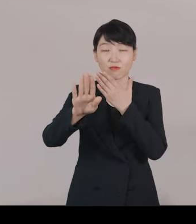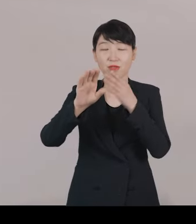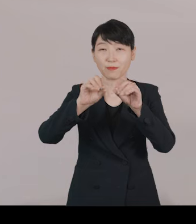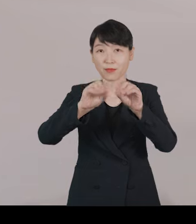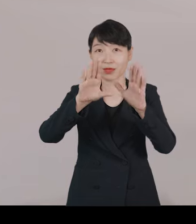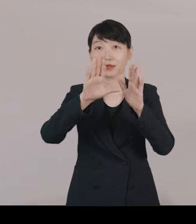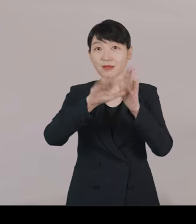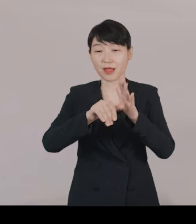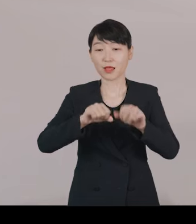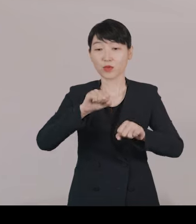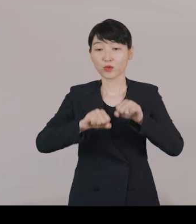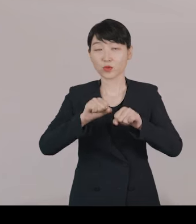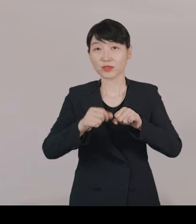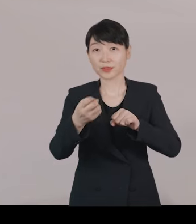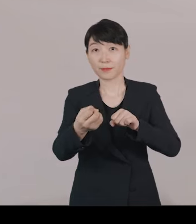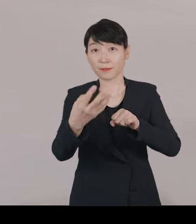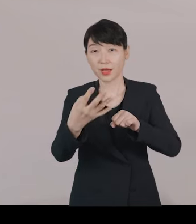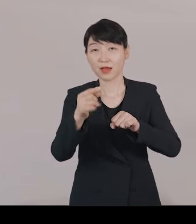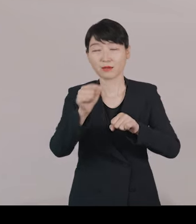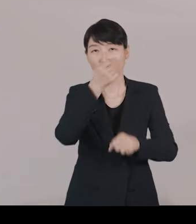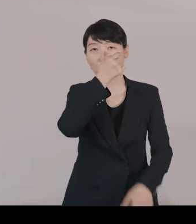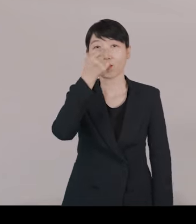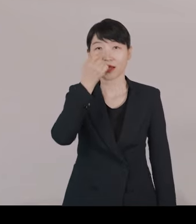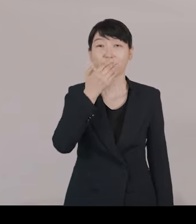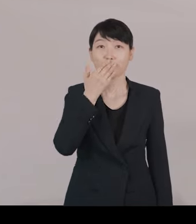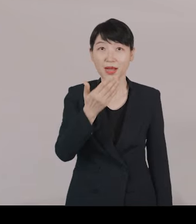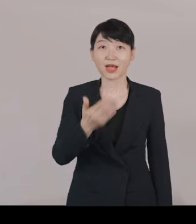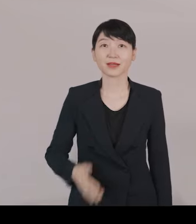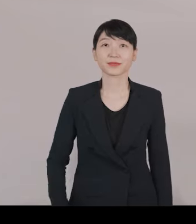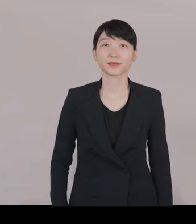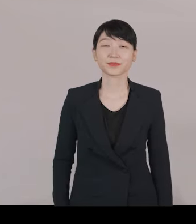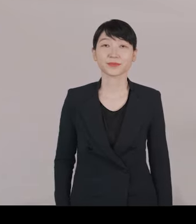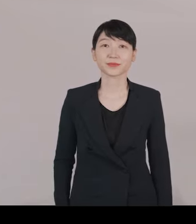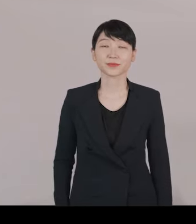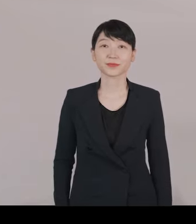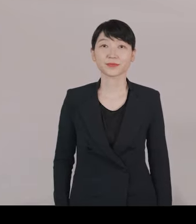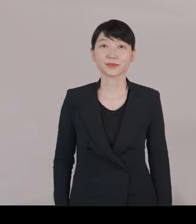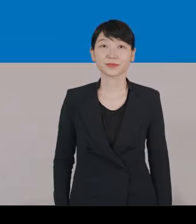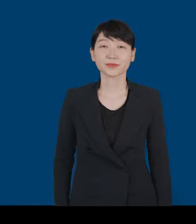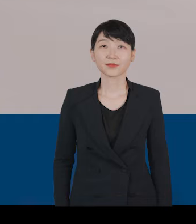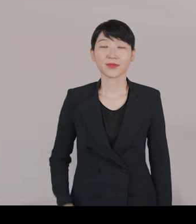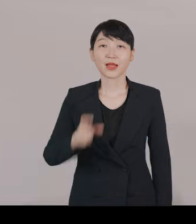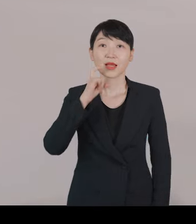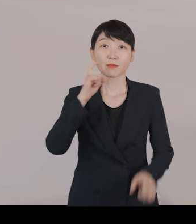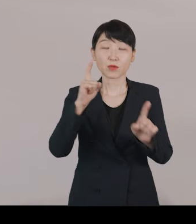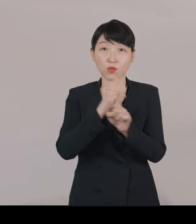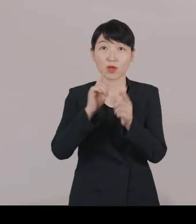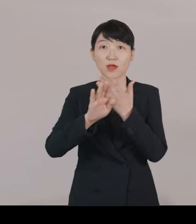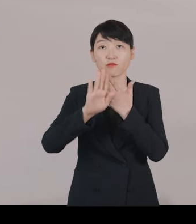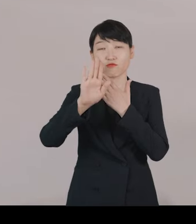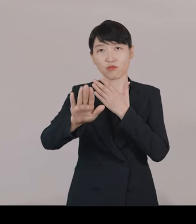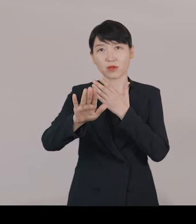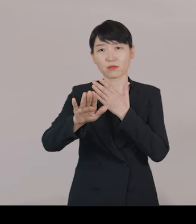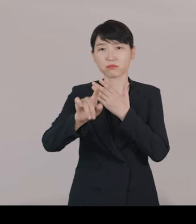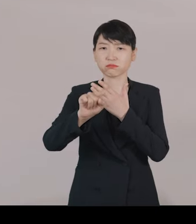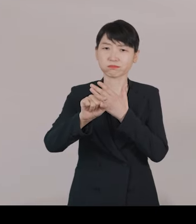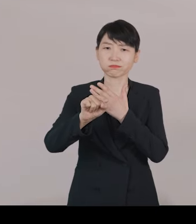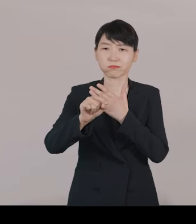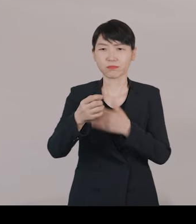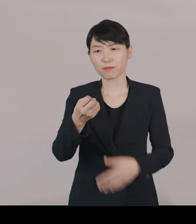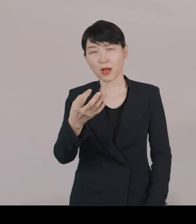후 장치의 전원을 켜면 동작 표시등이 켜지는 걸 확인하실 수 있습니다. 배터리 교체 후에도